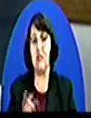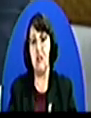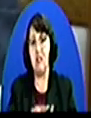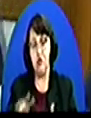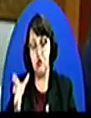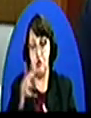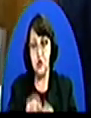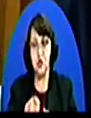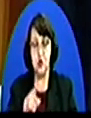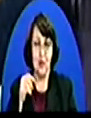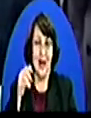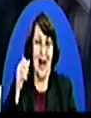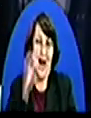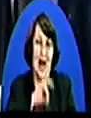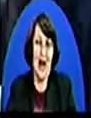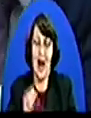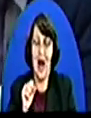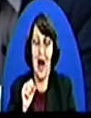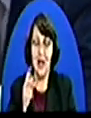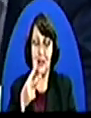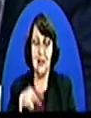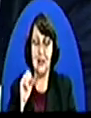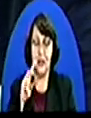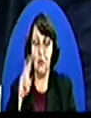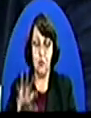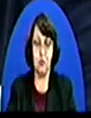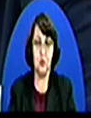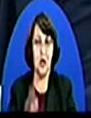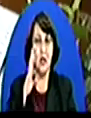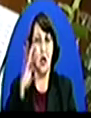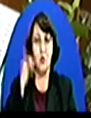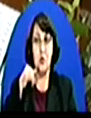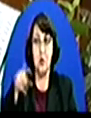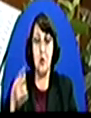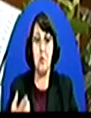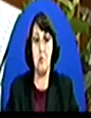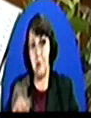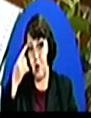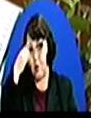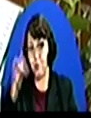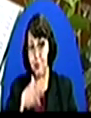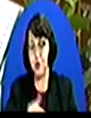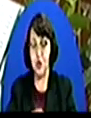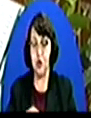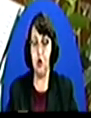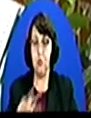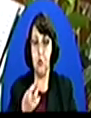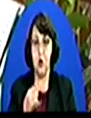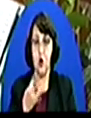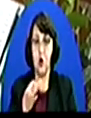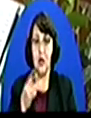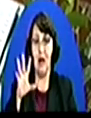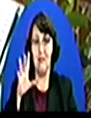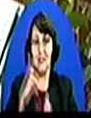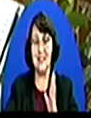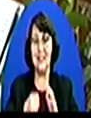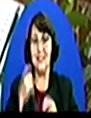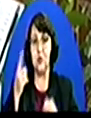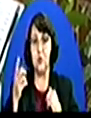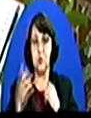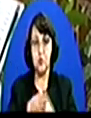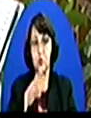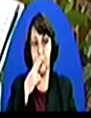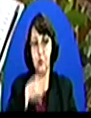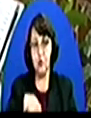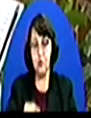Засгийн газрын хурлаанаас гарсан өөр нэгэн шийдвэр бол гадаад оршин суугаа Монгол улсын иргэний хүүхдэд 2020 оны 10 дугаар сарын 1-ний үртэл хүүхдийн мөнгөнд итгэмж